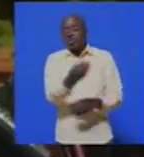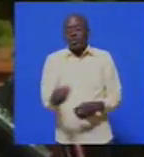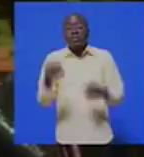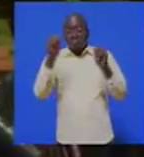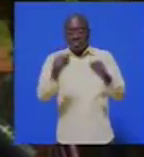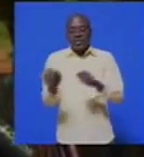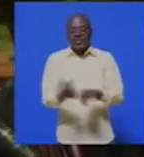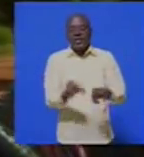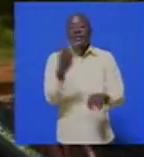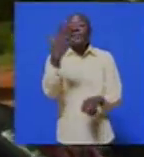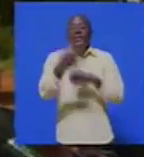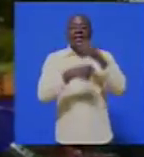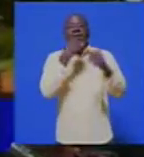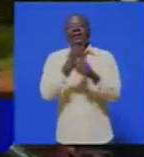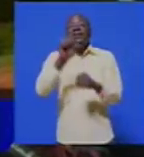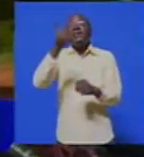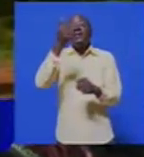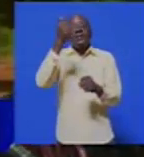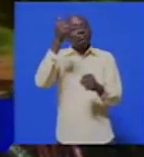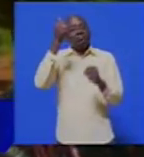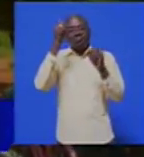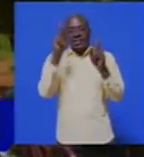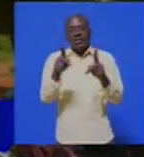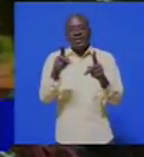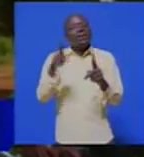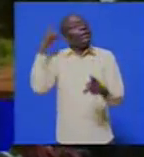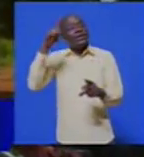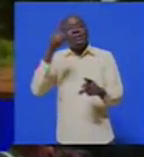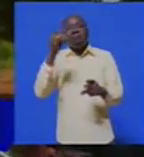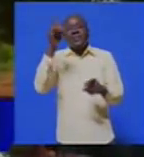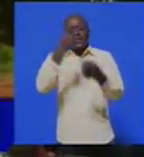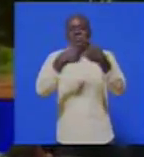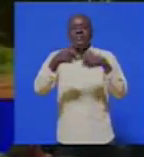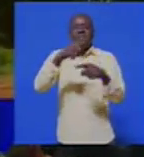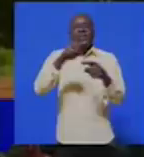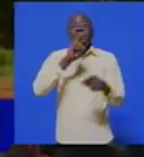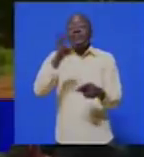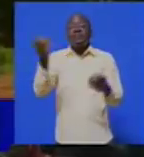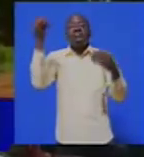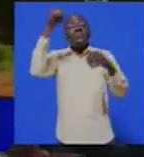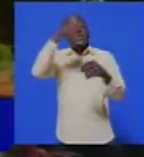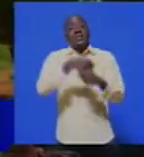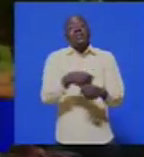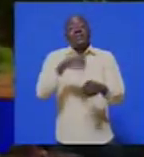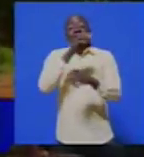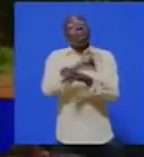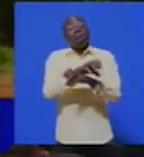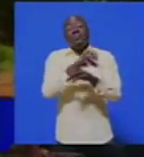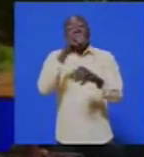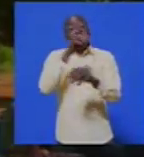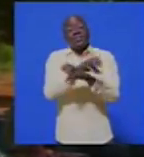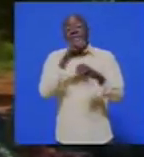10 ans, je compte voir des ingénieurs, des gens qui vont venir véritablement réimplanter des industries et faire